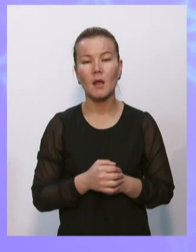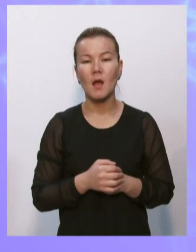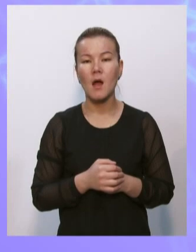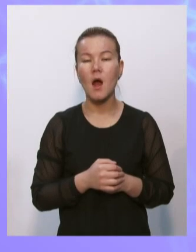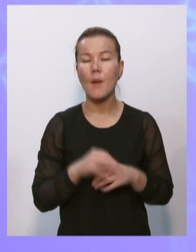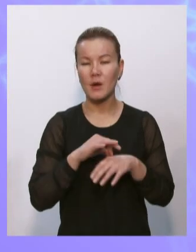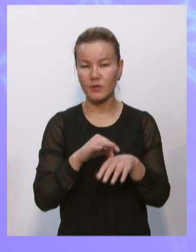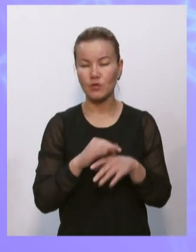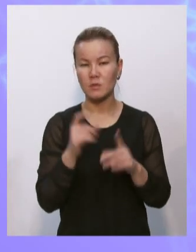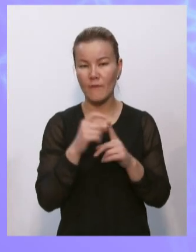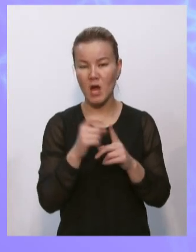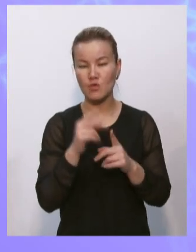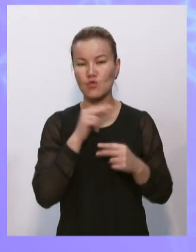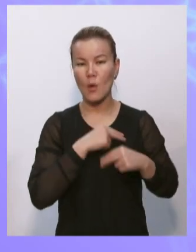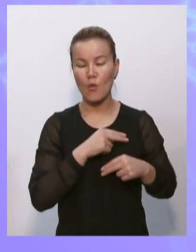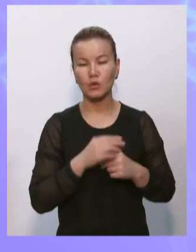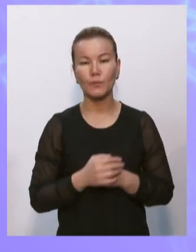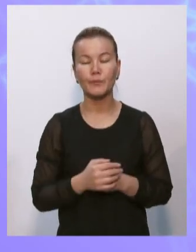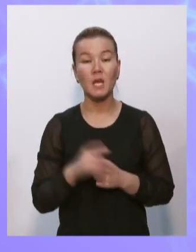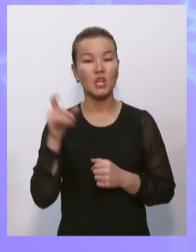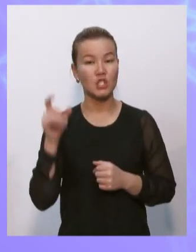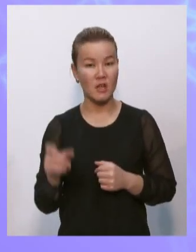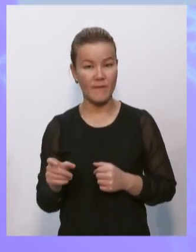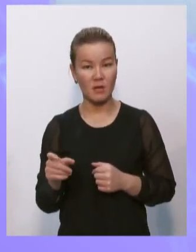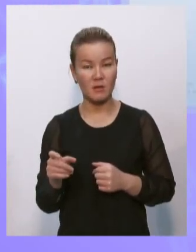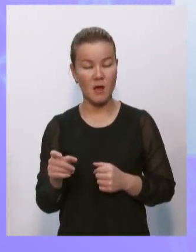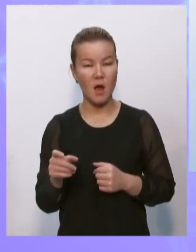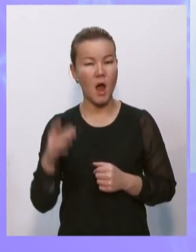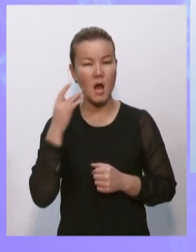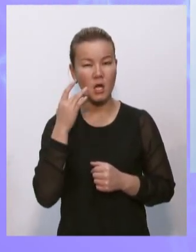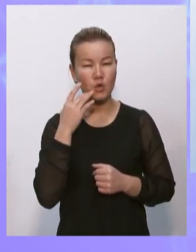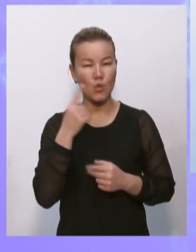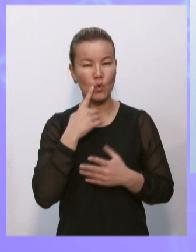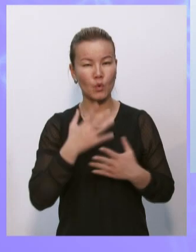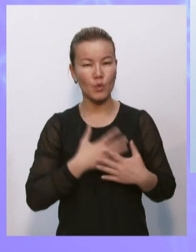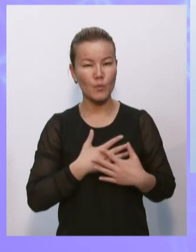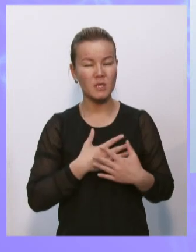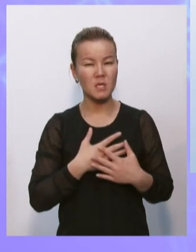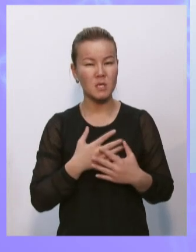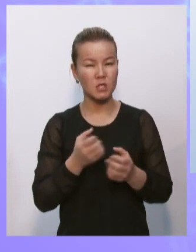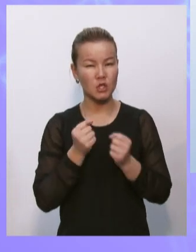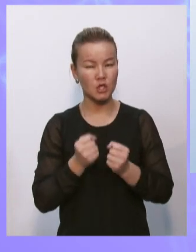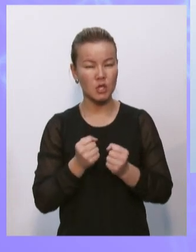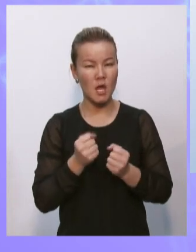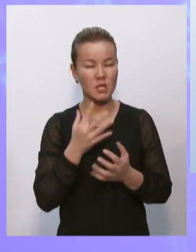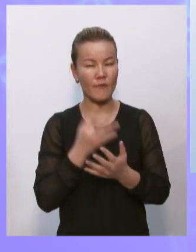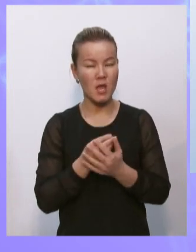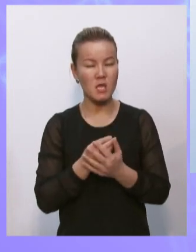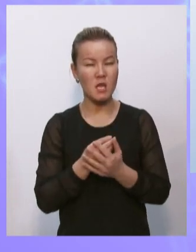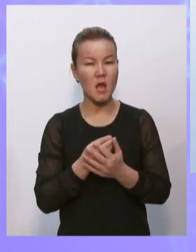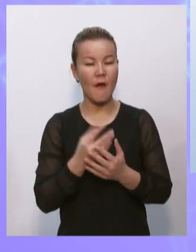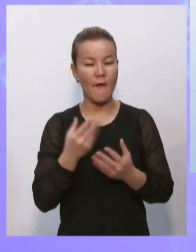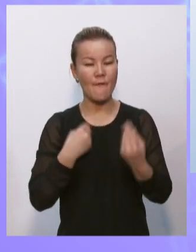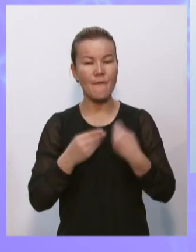Проведем словарную работу. Человека, который любит держать свои вещи в